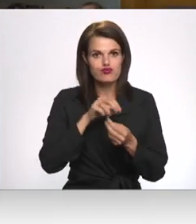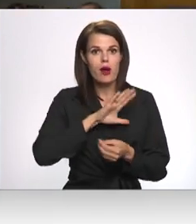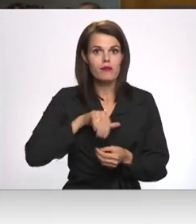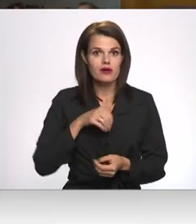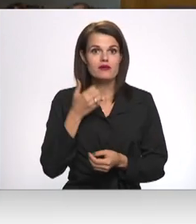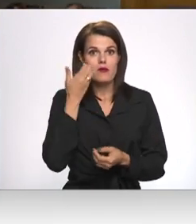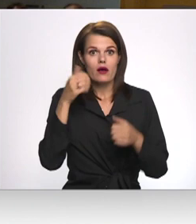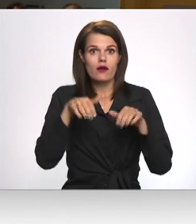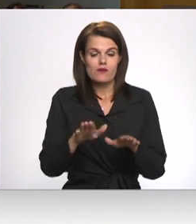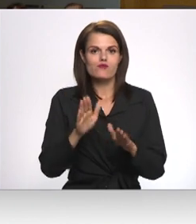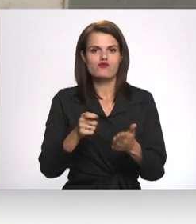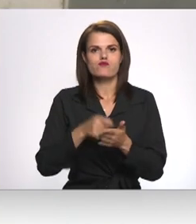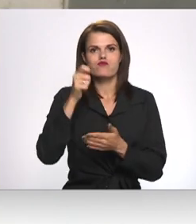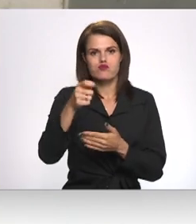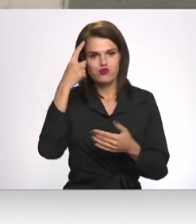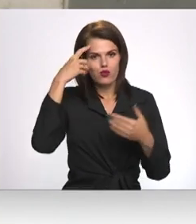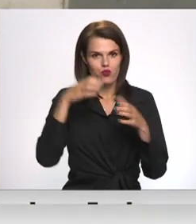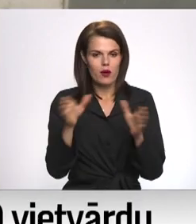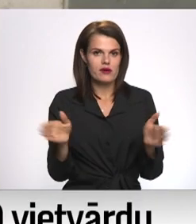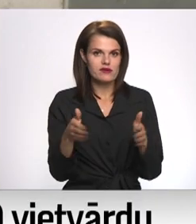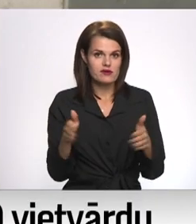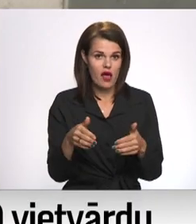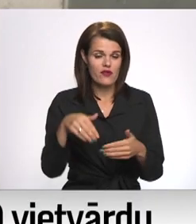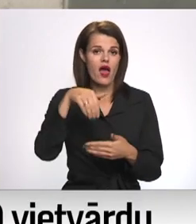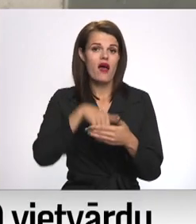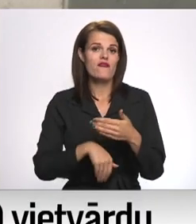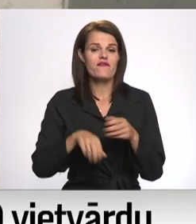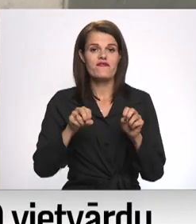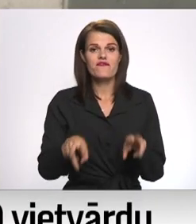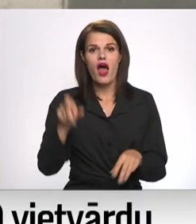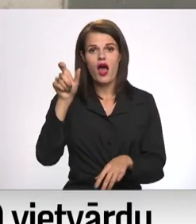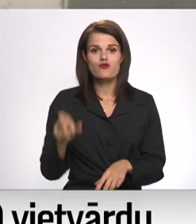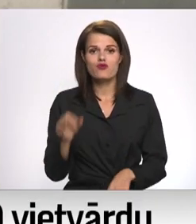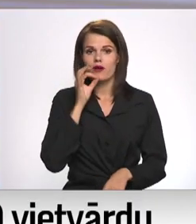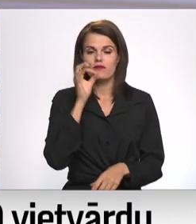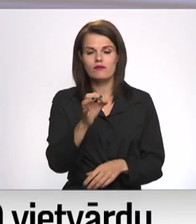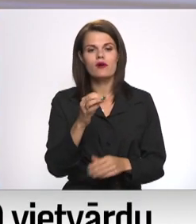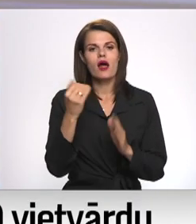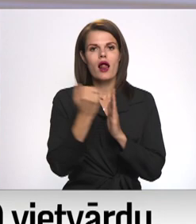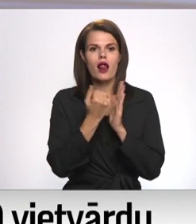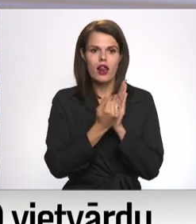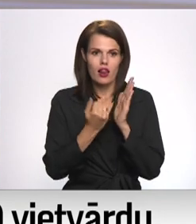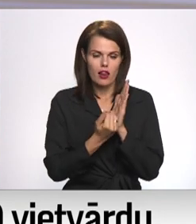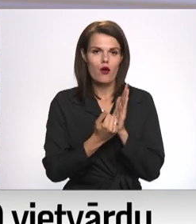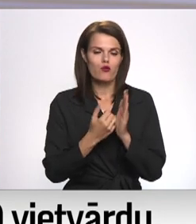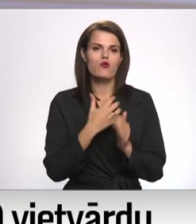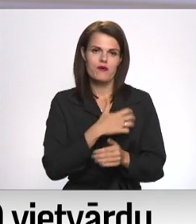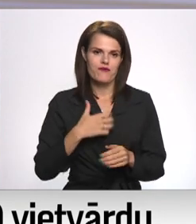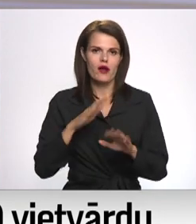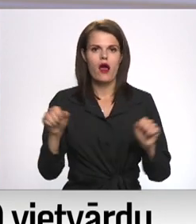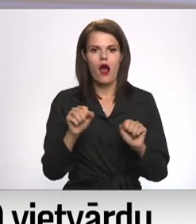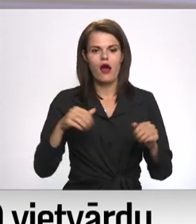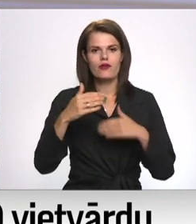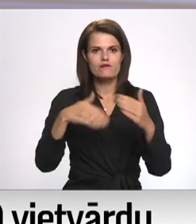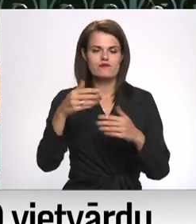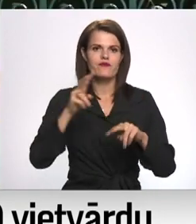lēmums pieņēmuši, tas tiks virzīts uz domas sēdi. Vēsturnieki uzskata, ka likums vietvārdu pārdēvēšanas procesa virzību pasteidzinās. Tāpat svarīgi,